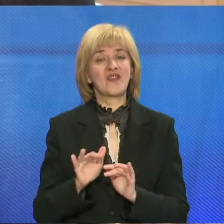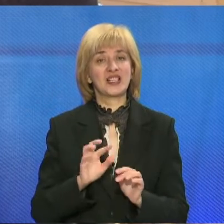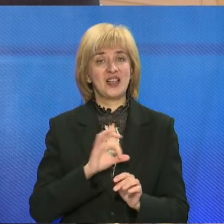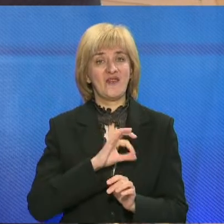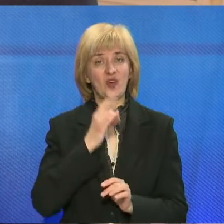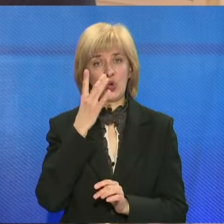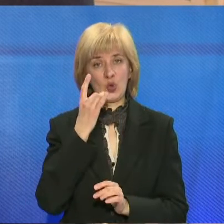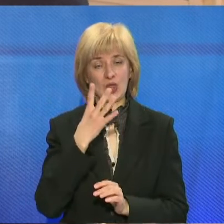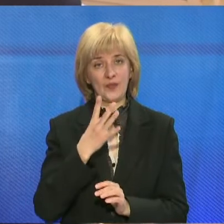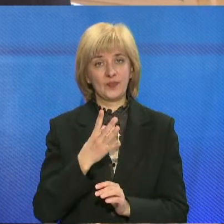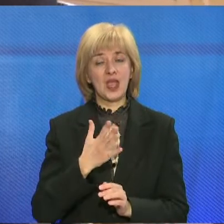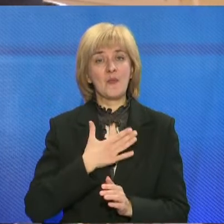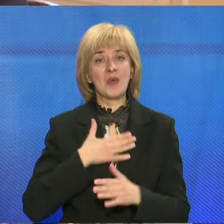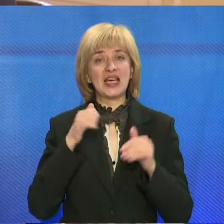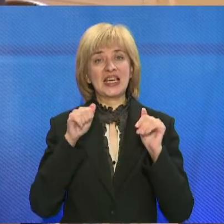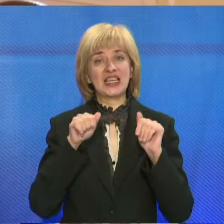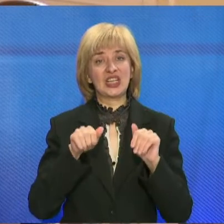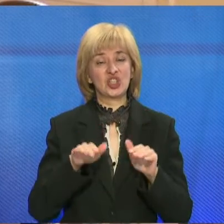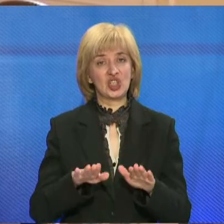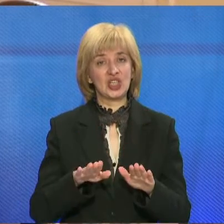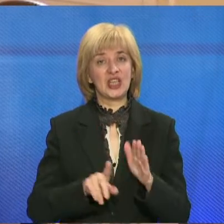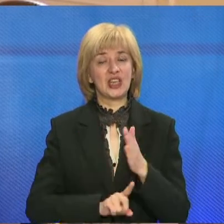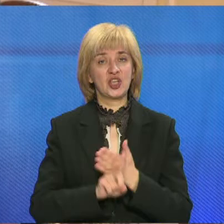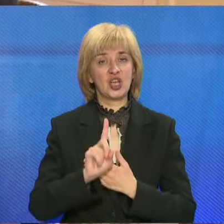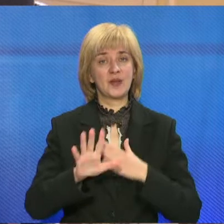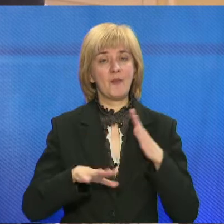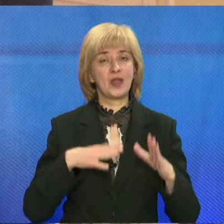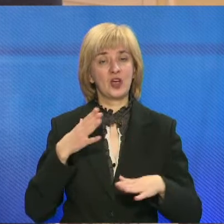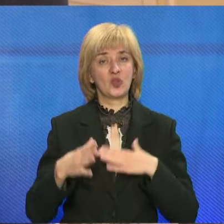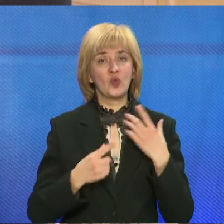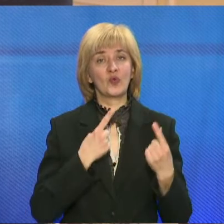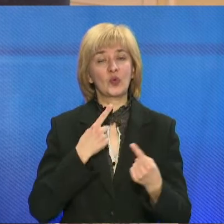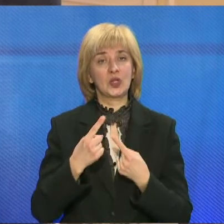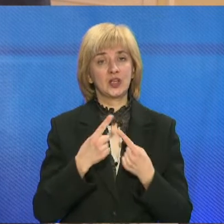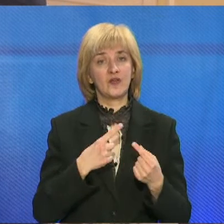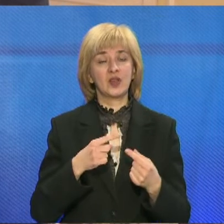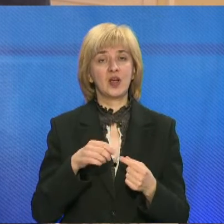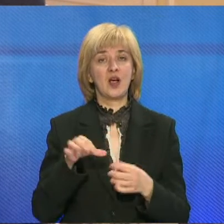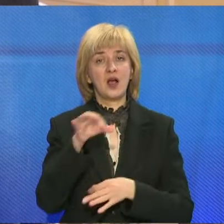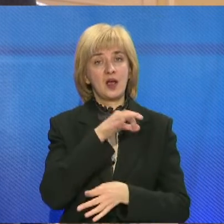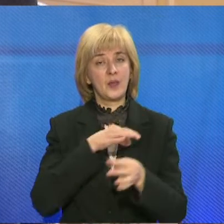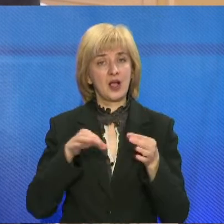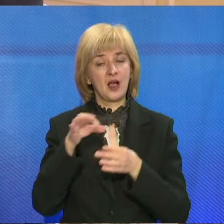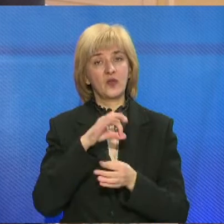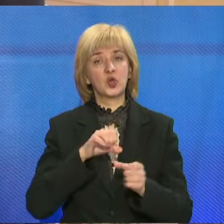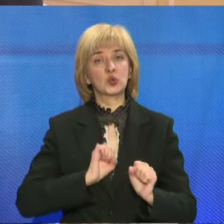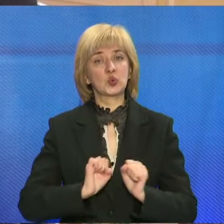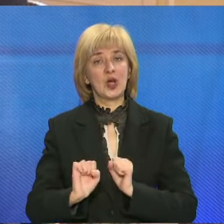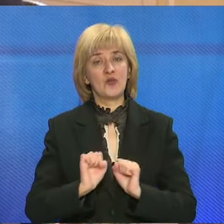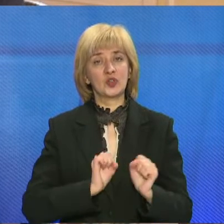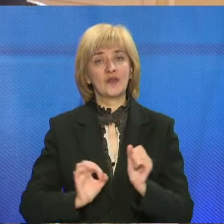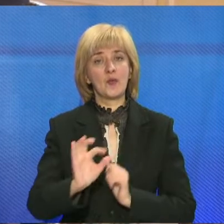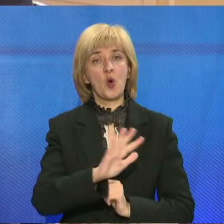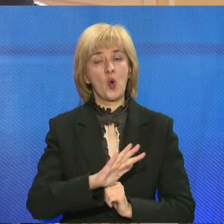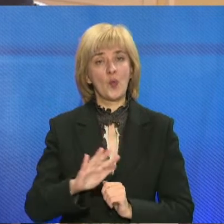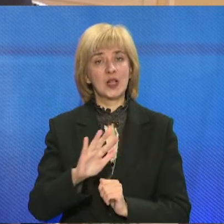проводиться в Гродно. Вот мы решили начать уже подготовку и разговоры, проговоры с руководством области и с